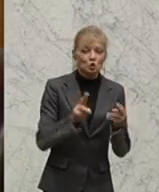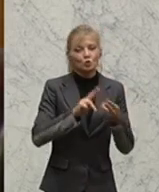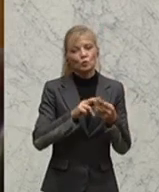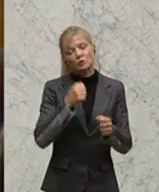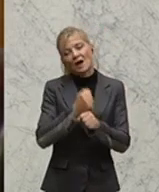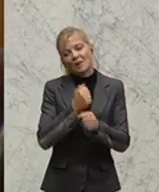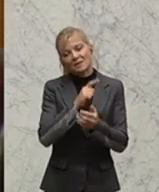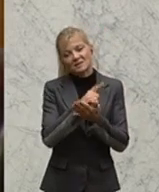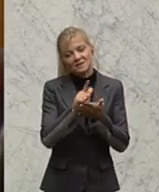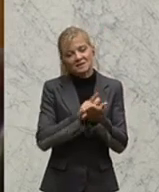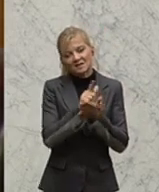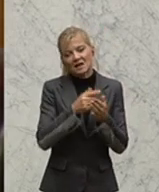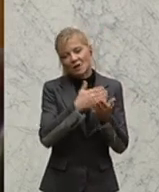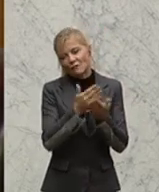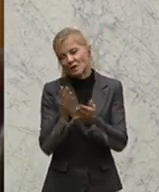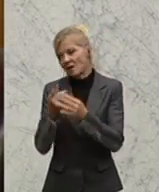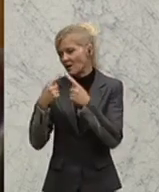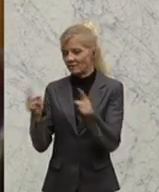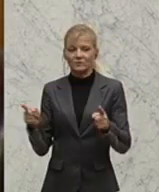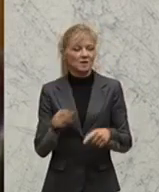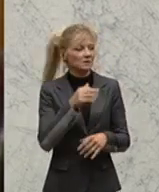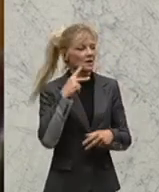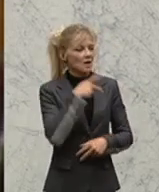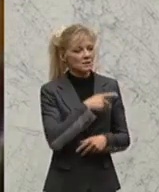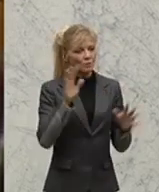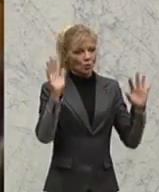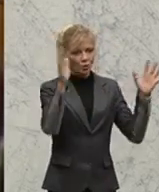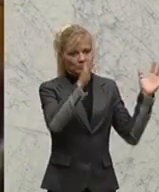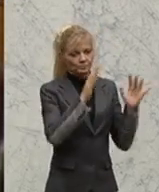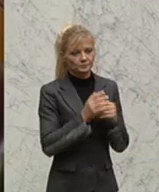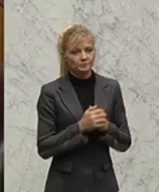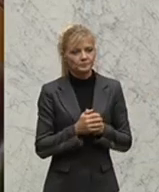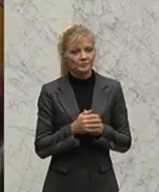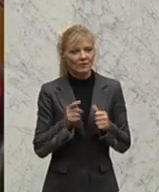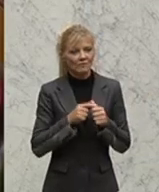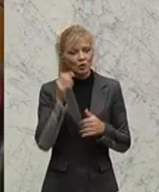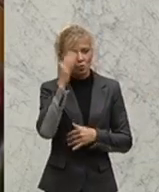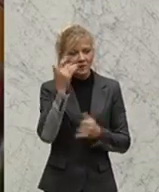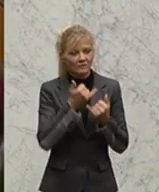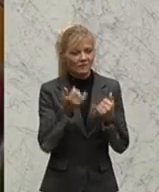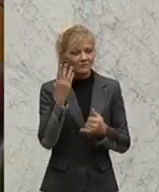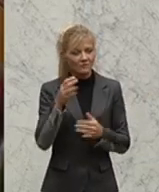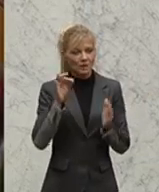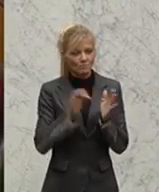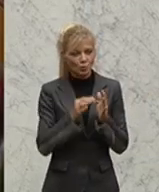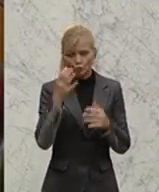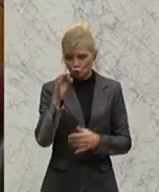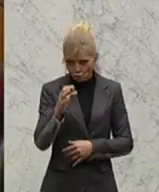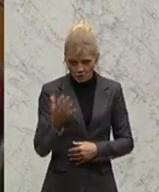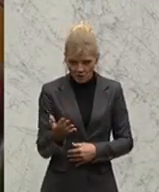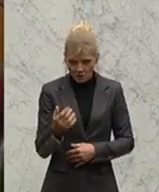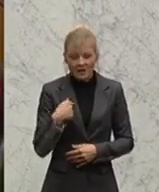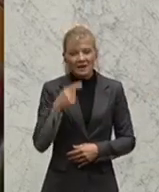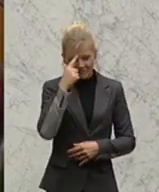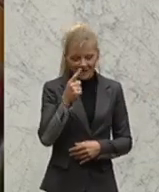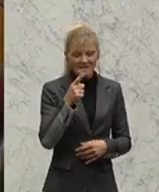man an Industrie 4.0 denkt, dann weiß man, dass immer mehr Menschen durch Maschinen ersetzt werden. Und deswegen